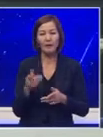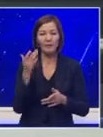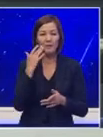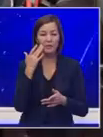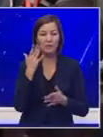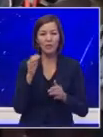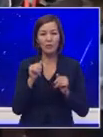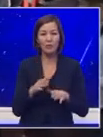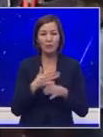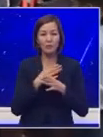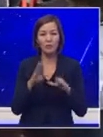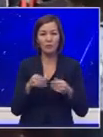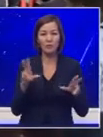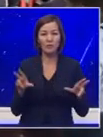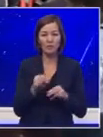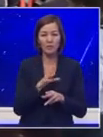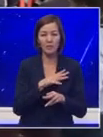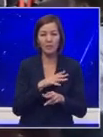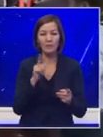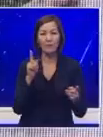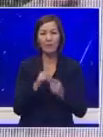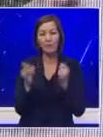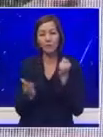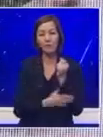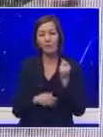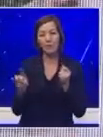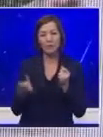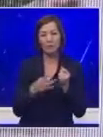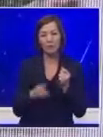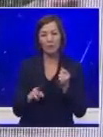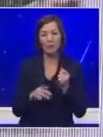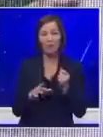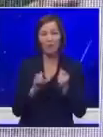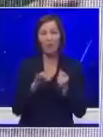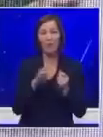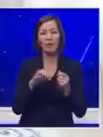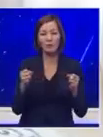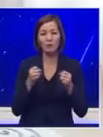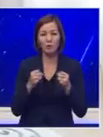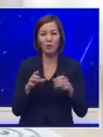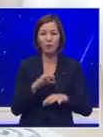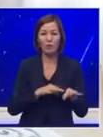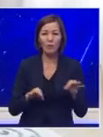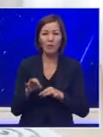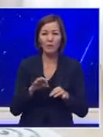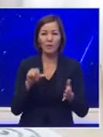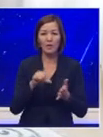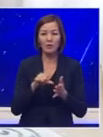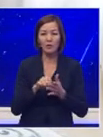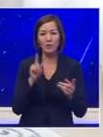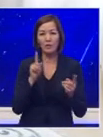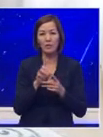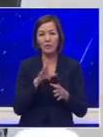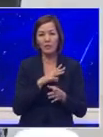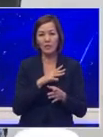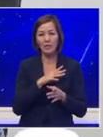шешілуіне септесетінін жеткізді. Кездесу соңында республикалық арт спорт жобасы қатысушыларын жеке қабылдады. Сан сабалап